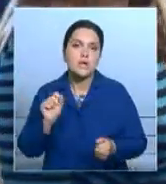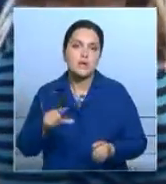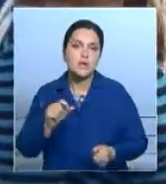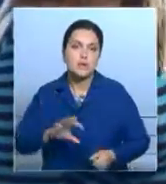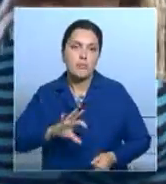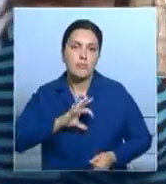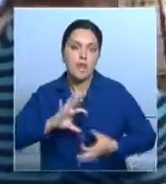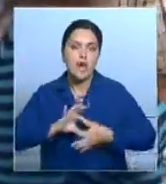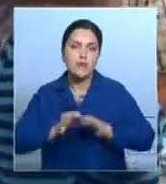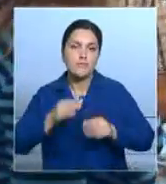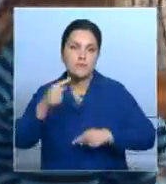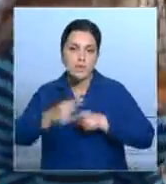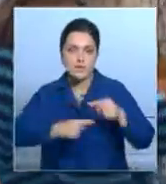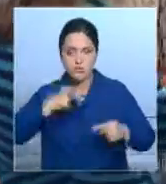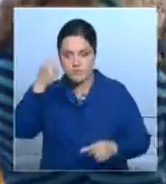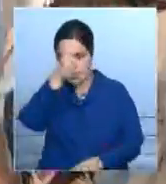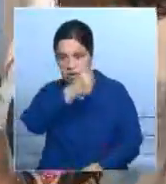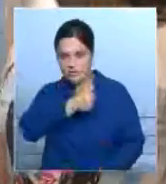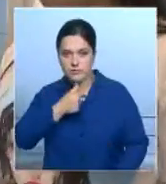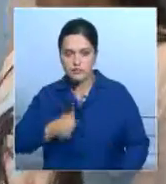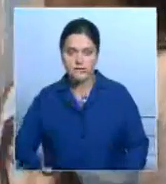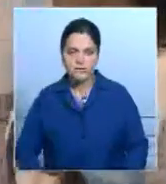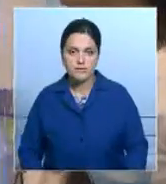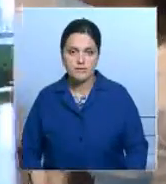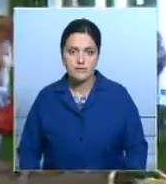золотых медалей на олимпиаде в следующем году.